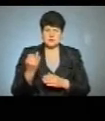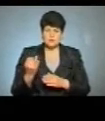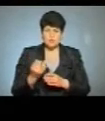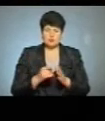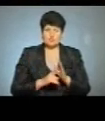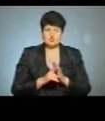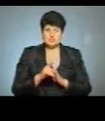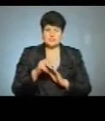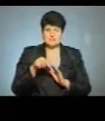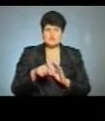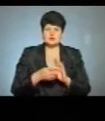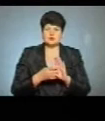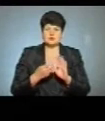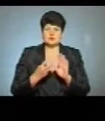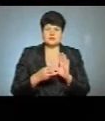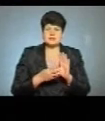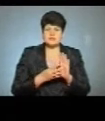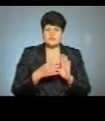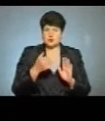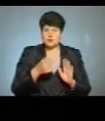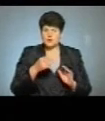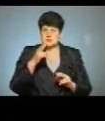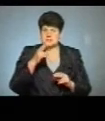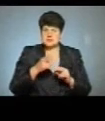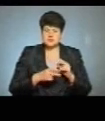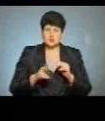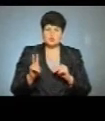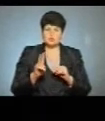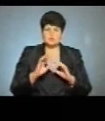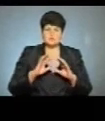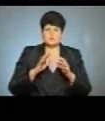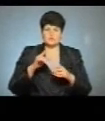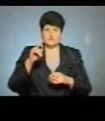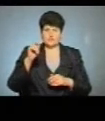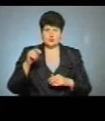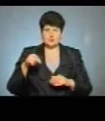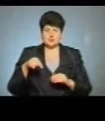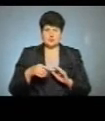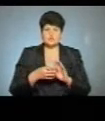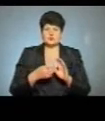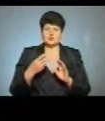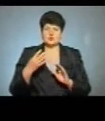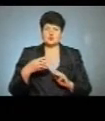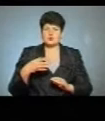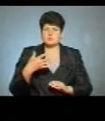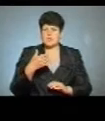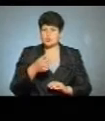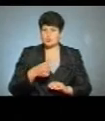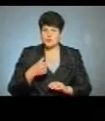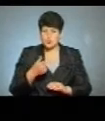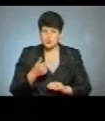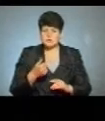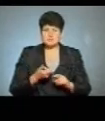починаючи з 1939 року і закінчуючи Другою світовою війною 1945 році.